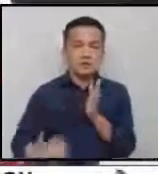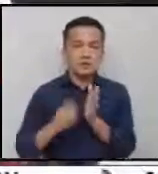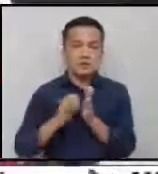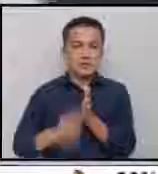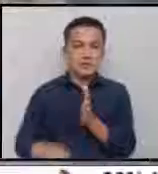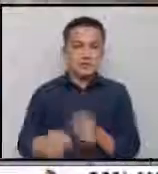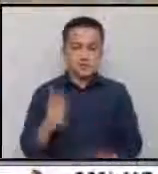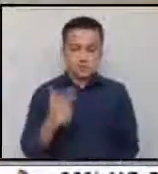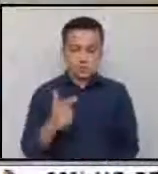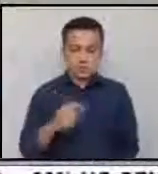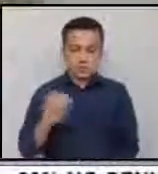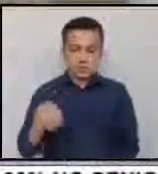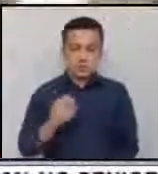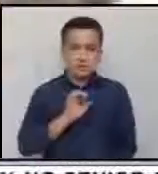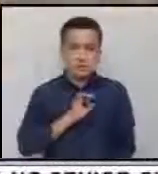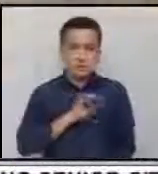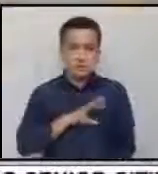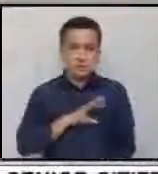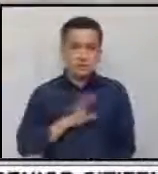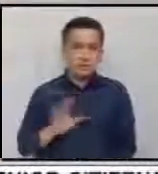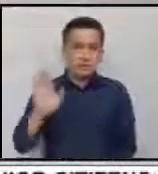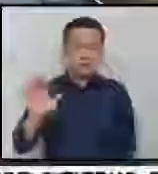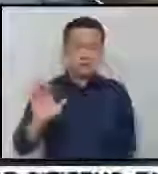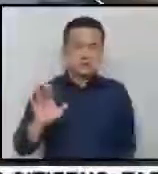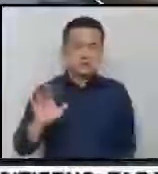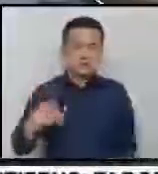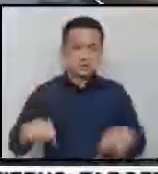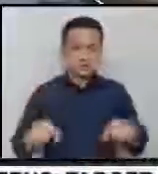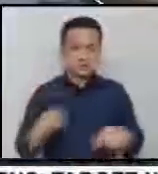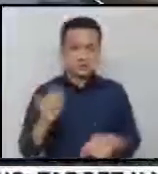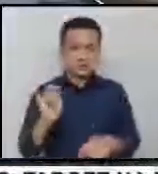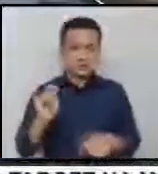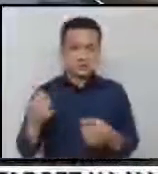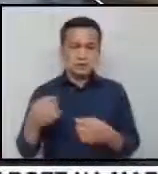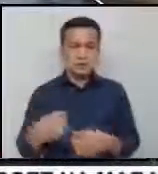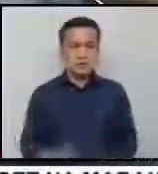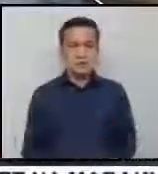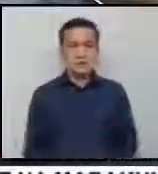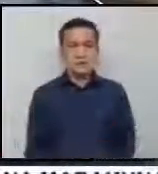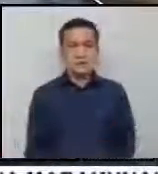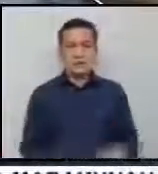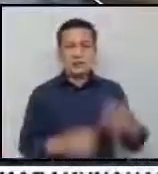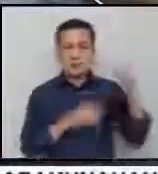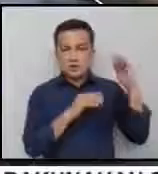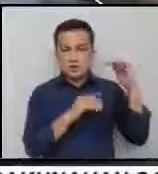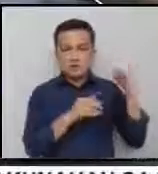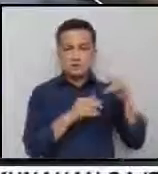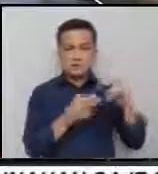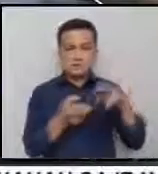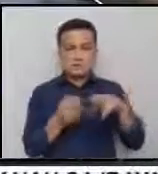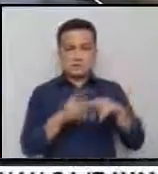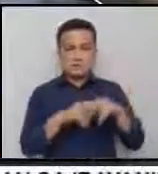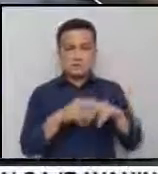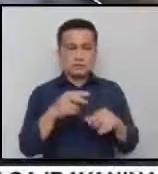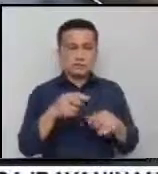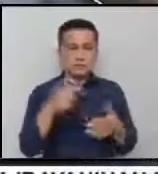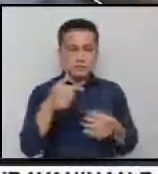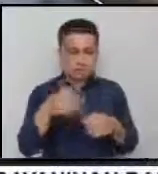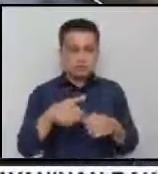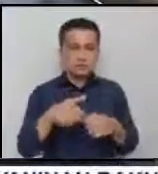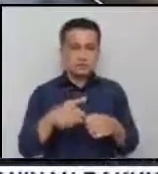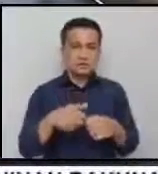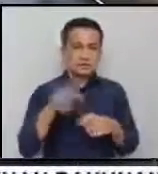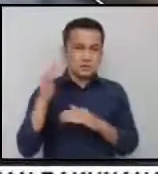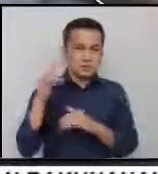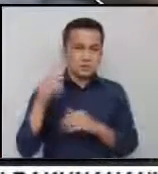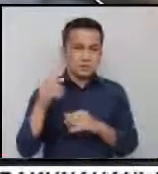20% ang kita niya ng kanyang motorcycle taxi provider. Sana naman po pag tumaas naman po yung gas, sana tataas din po